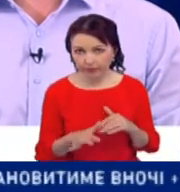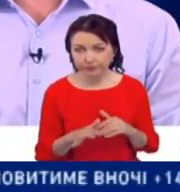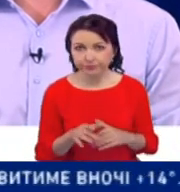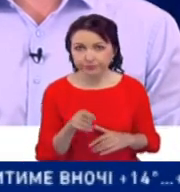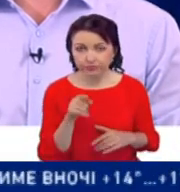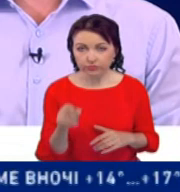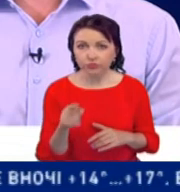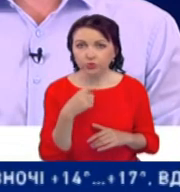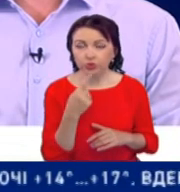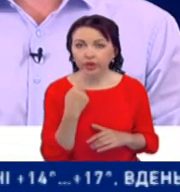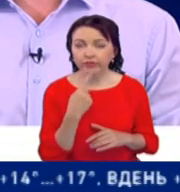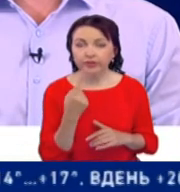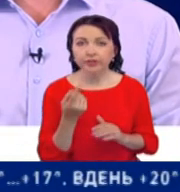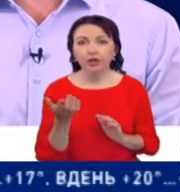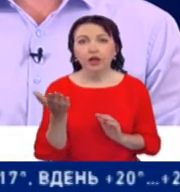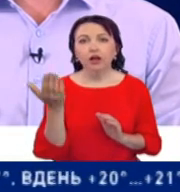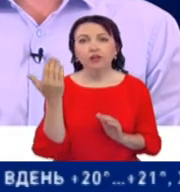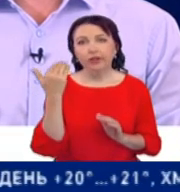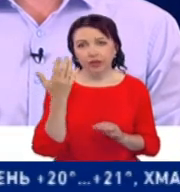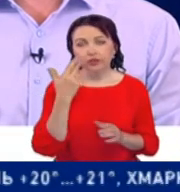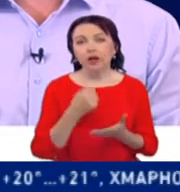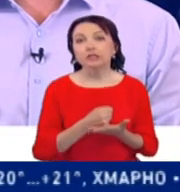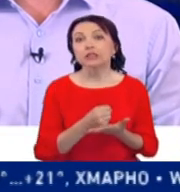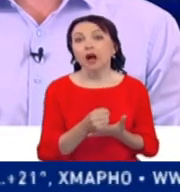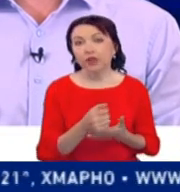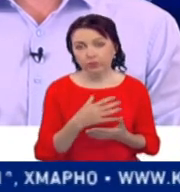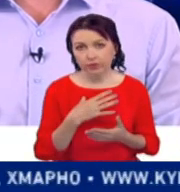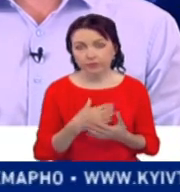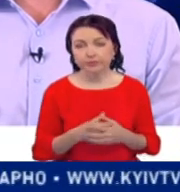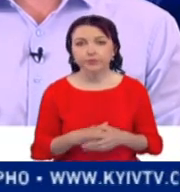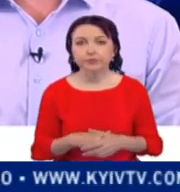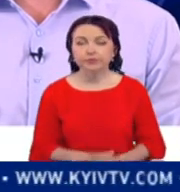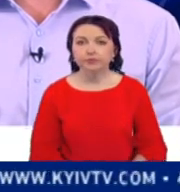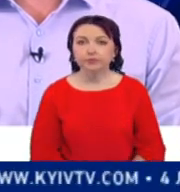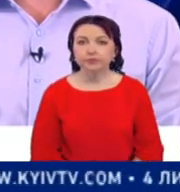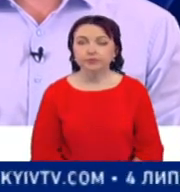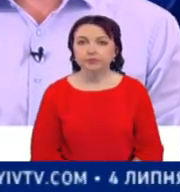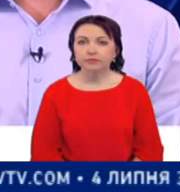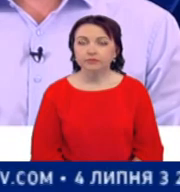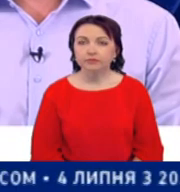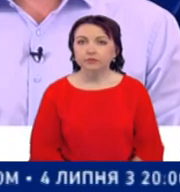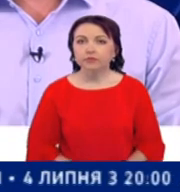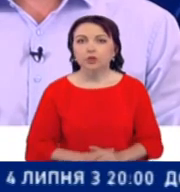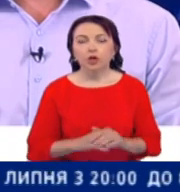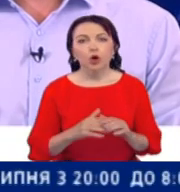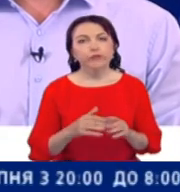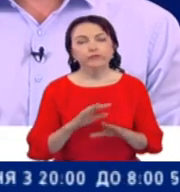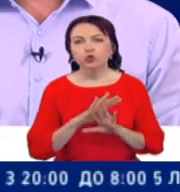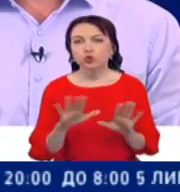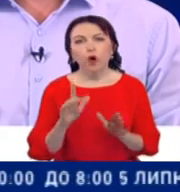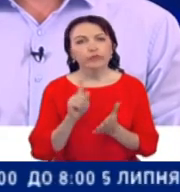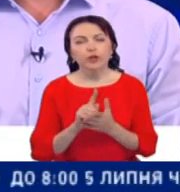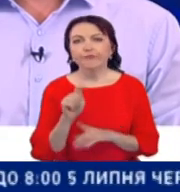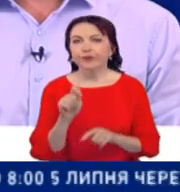говорил, когда был кандидатом, что вступать в НАТО только после референдума